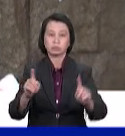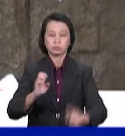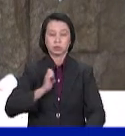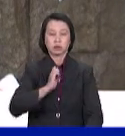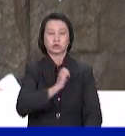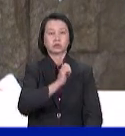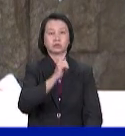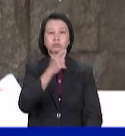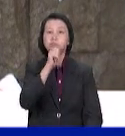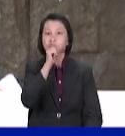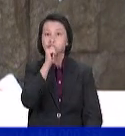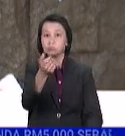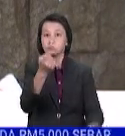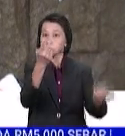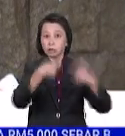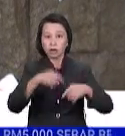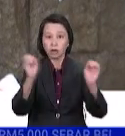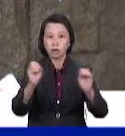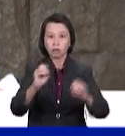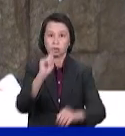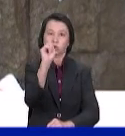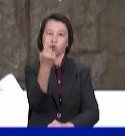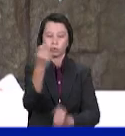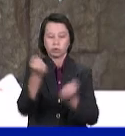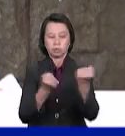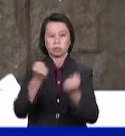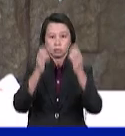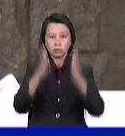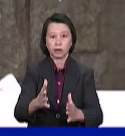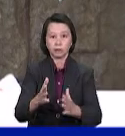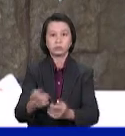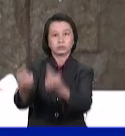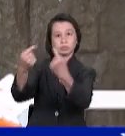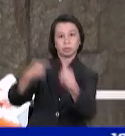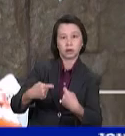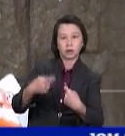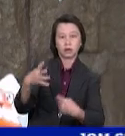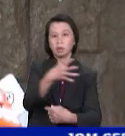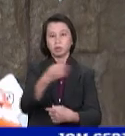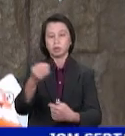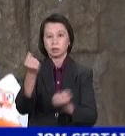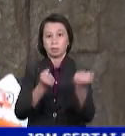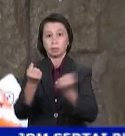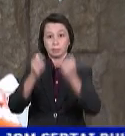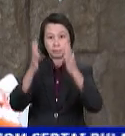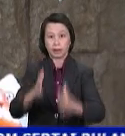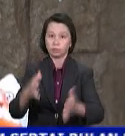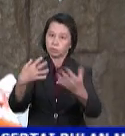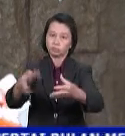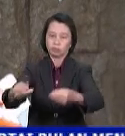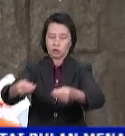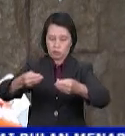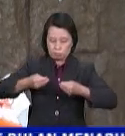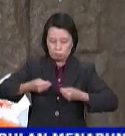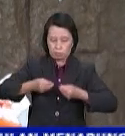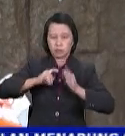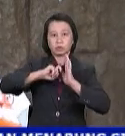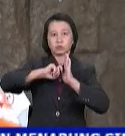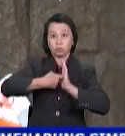esko itu tidak datang, yang datang hanya pemandu, dan pemandu dia telah menyerahkan kunci kereta